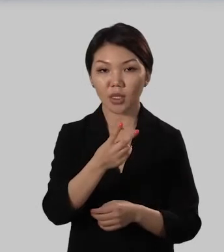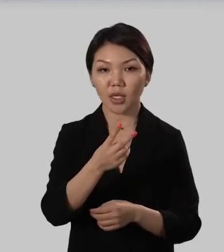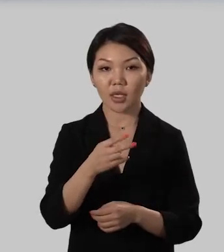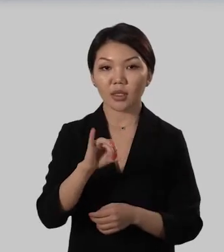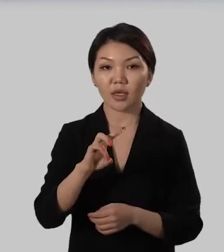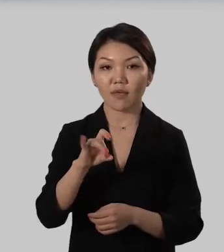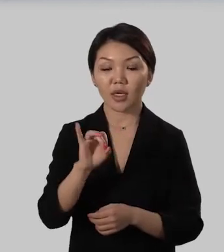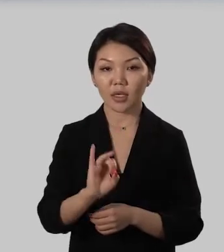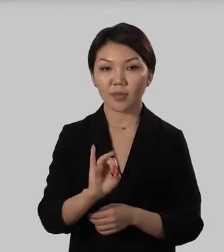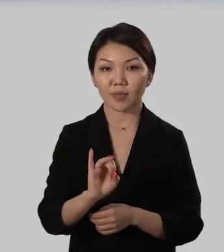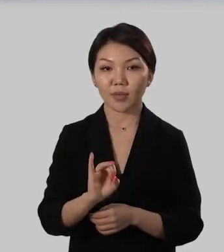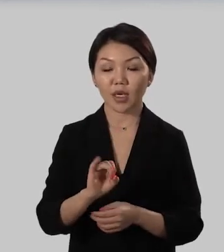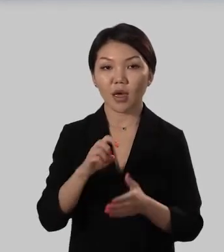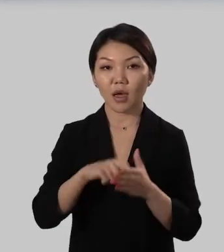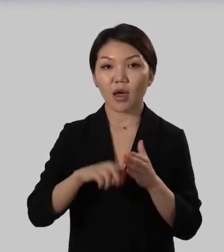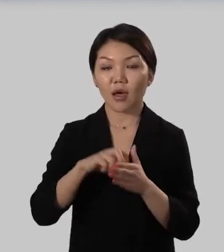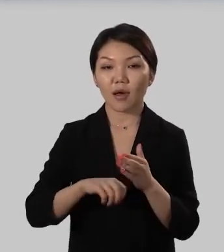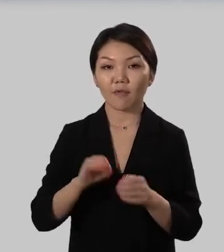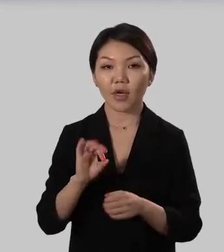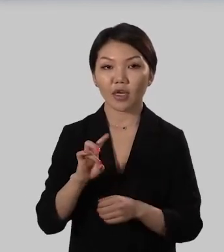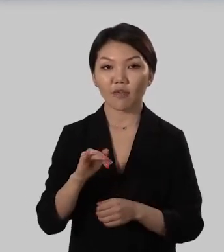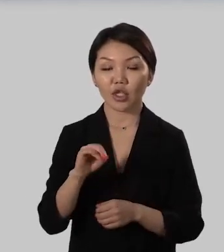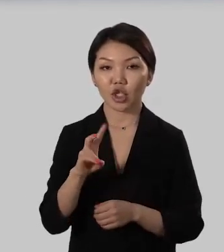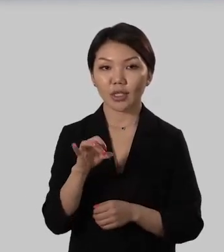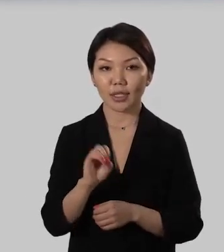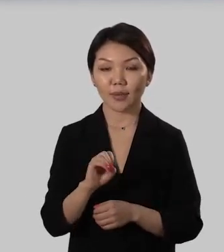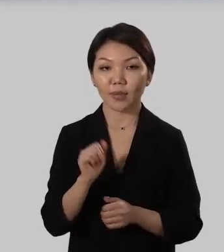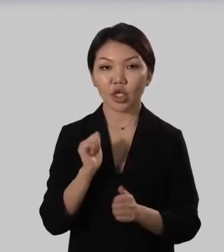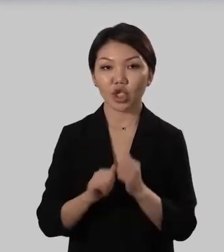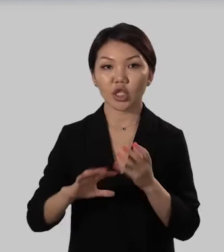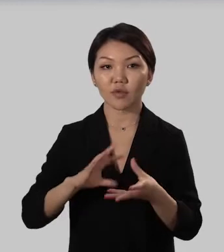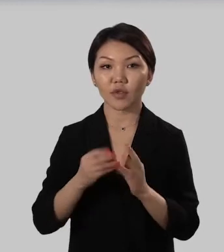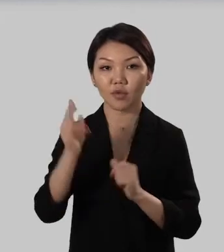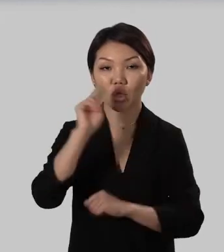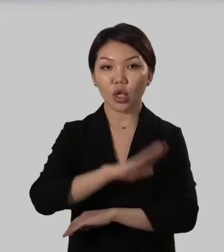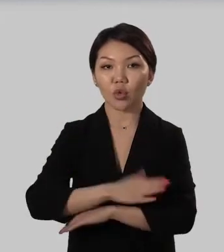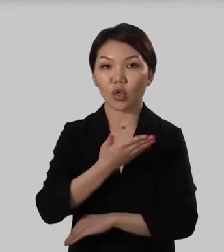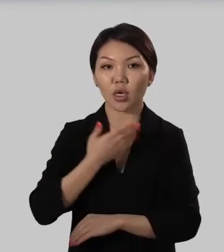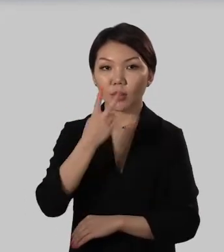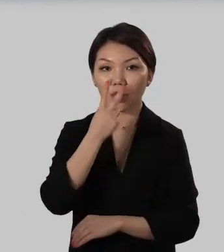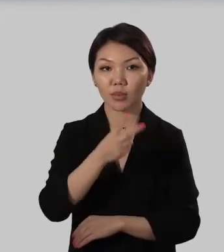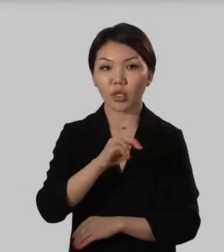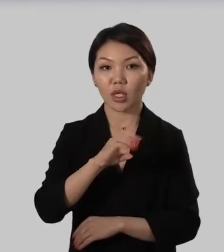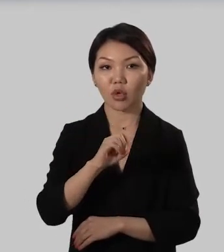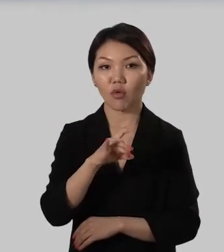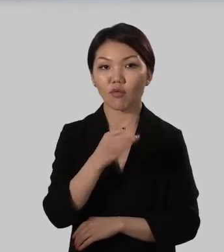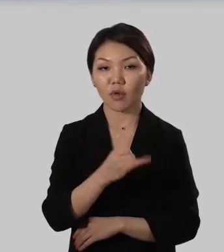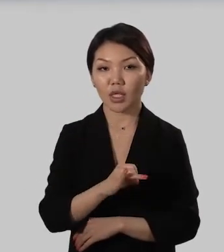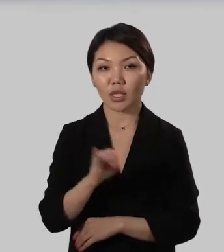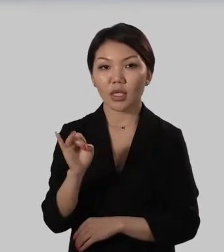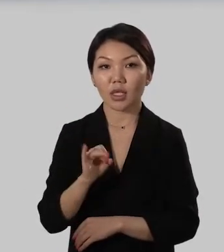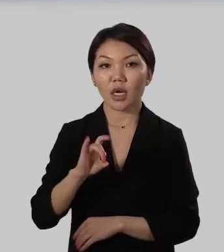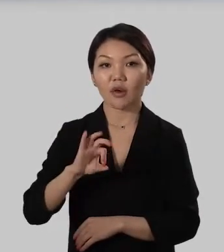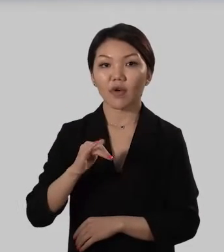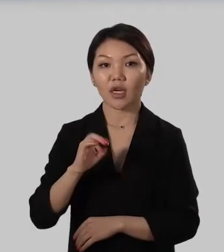словарем чаще всего на уроках мы обращаемся к двум словарям толковому и орфографическом